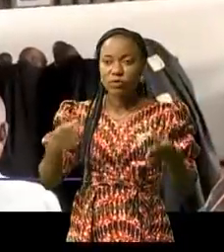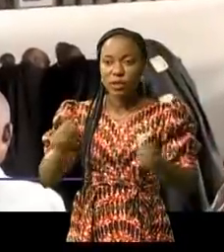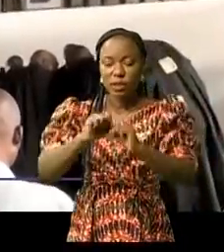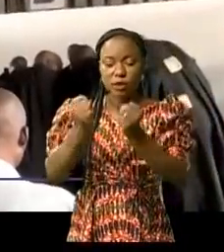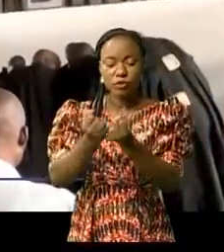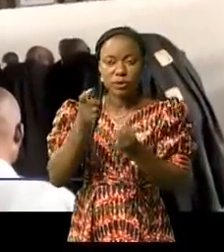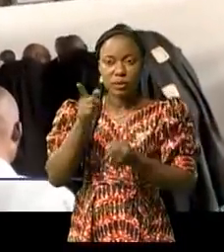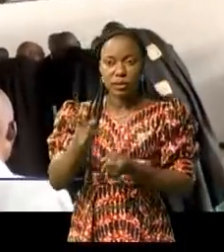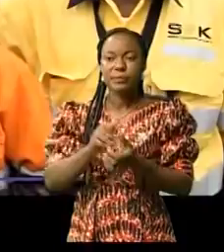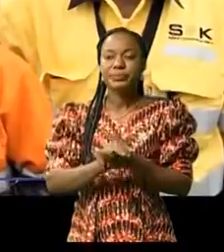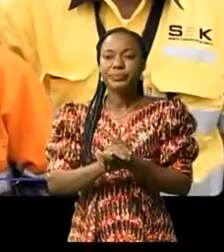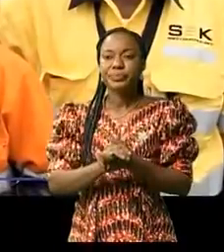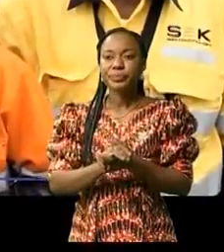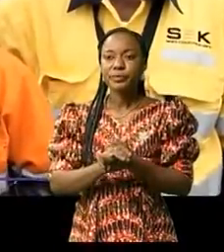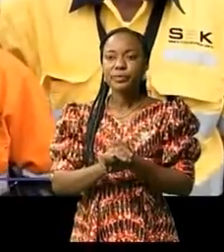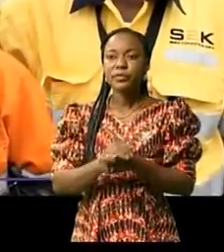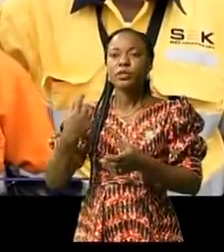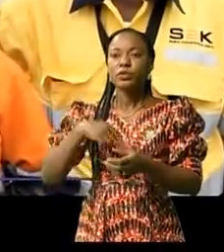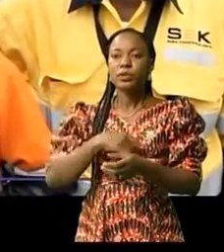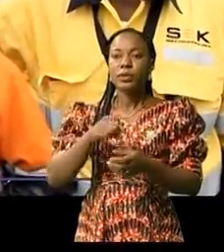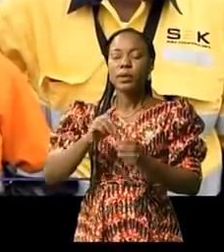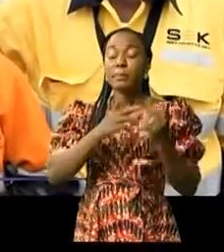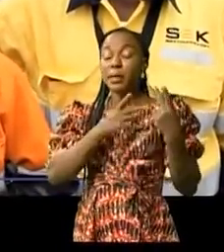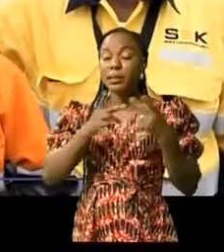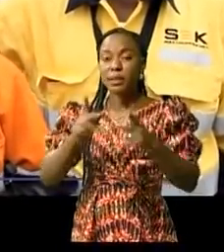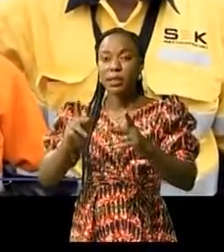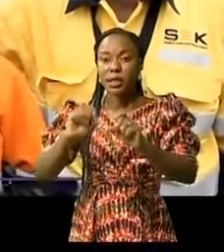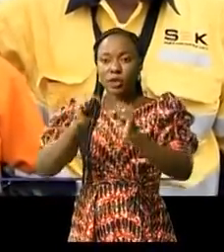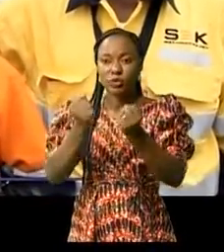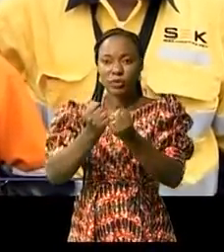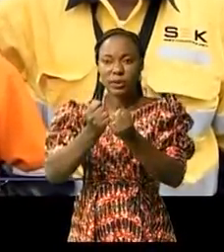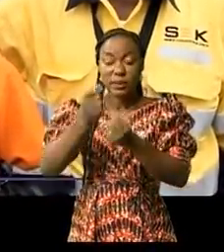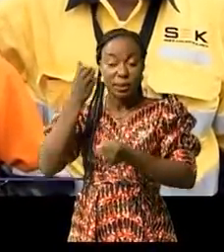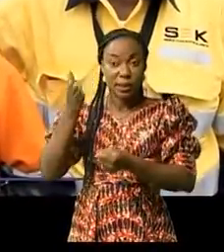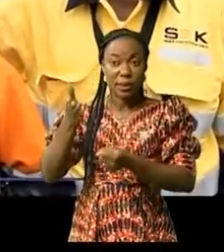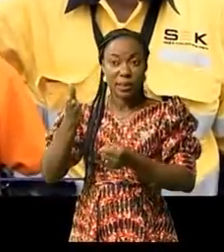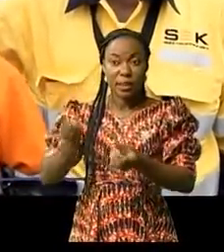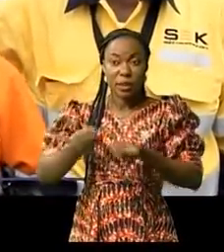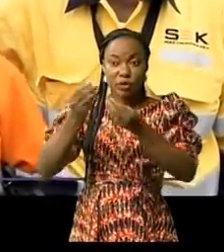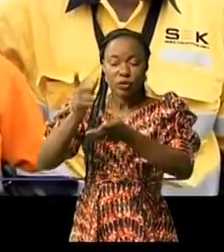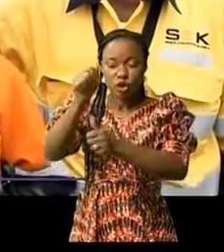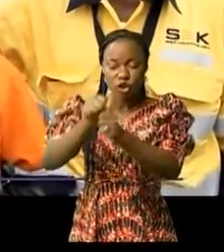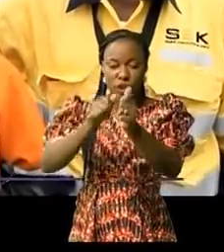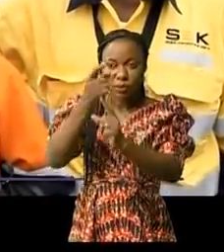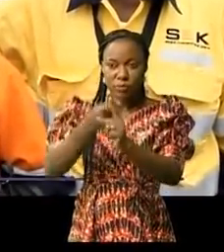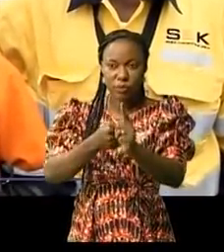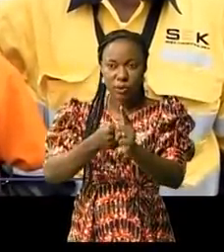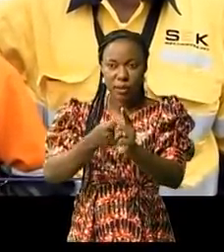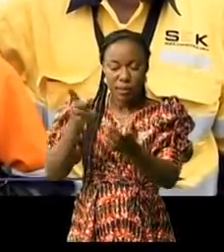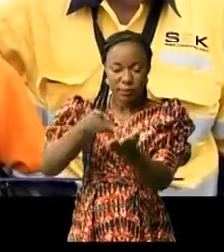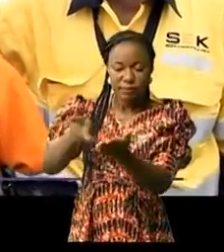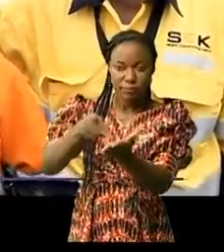l'entreprise je la vends été pendant que ce temps là c'est l'entreprise qui donnait chaque juin la redevance minière